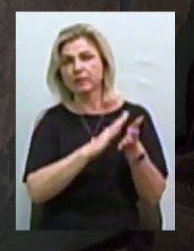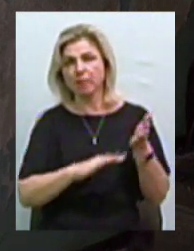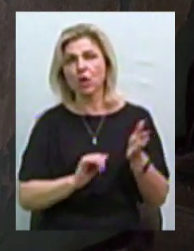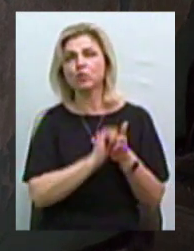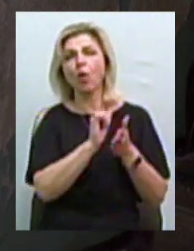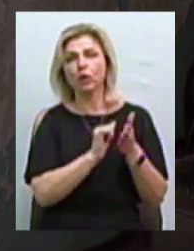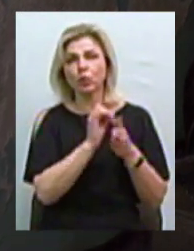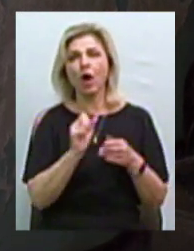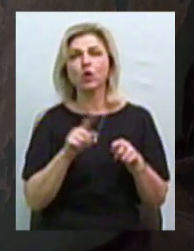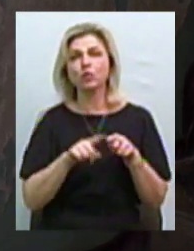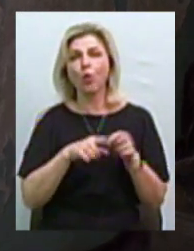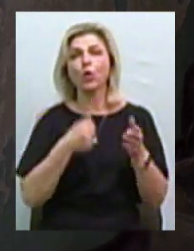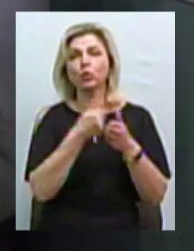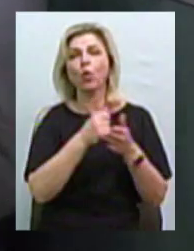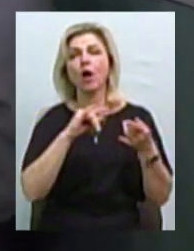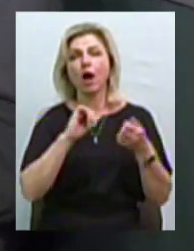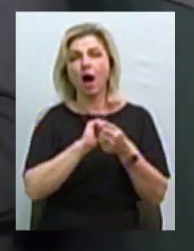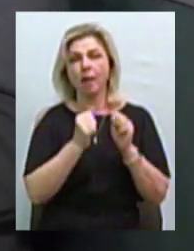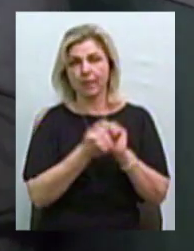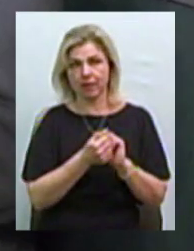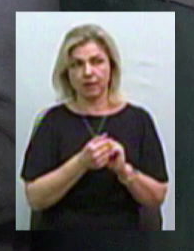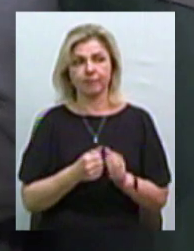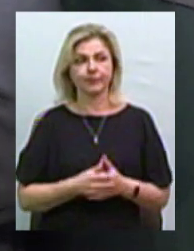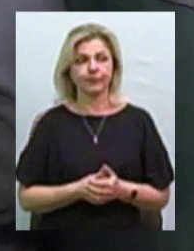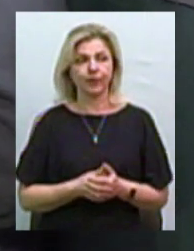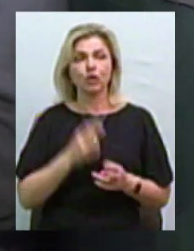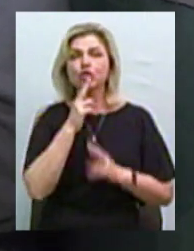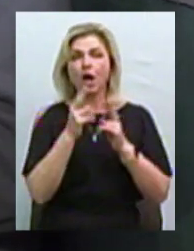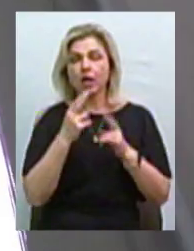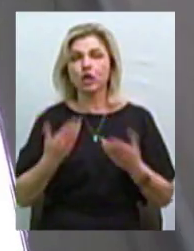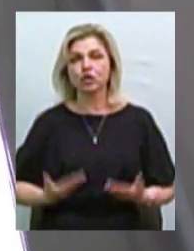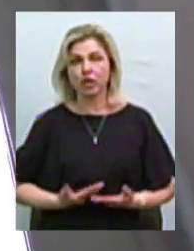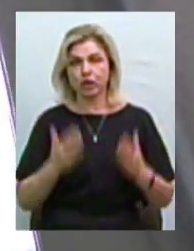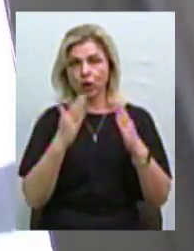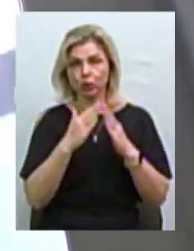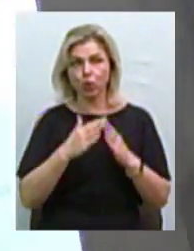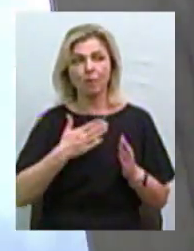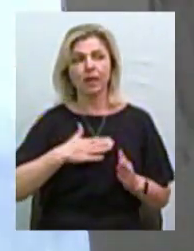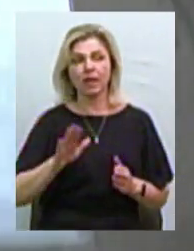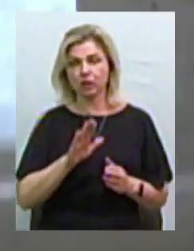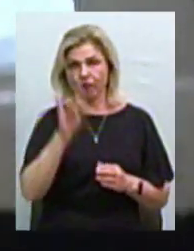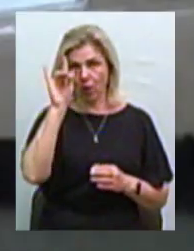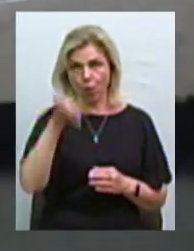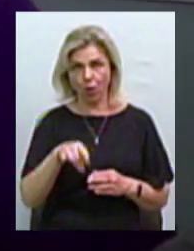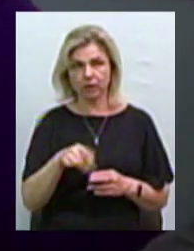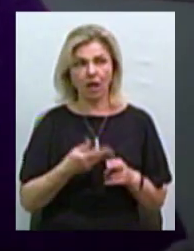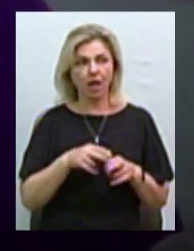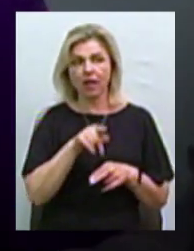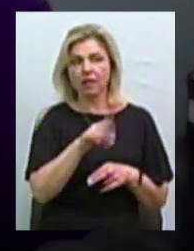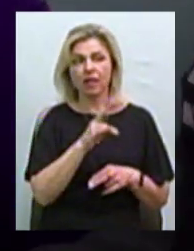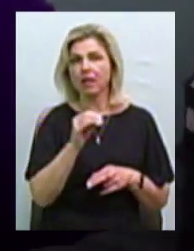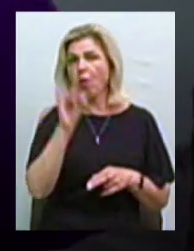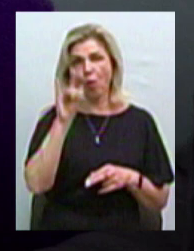а вже скоро до каміння дійде. Скаржаться мешканці будинку і на незадовільний стан вікон. Тому що це не вікна, це